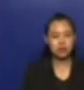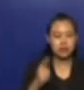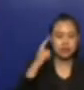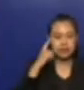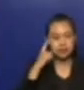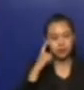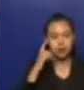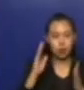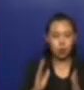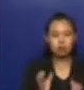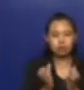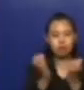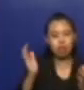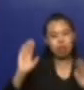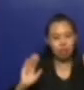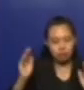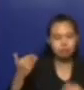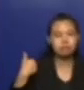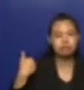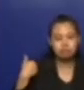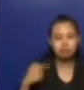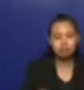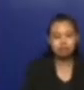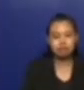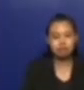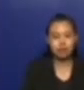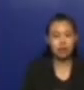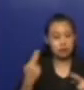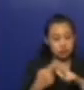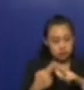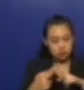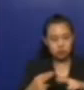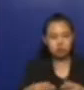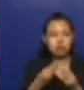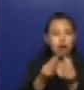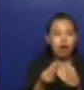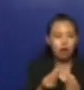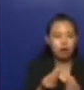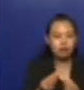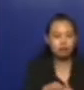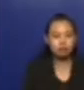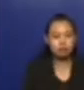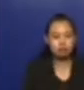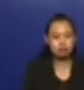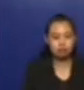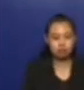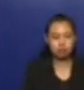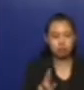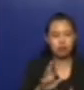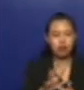าธิปไตยดีไม่ดีท่านจะได้รับสมญานามใหม่ว่าเป็นรัฐบุรุษคน